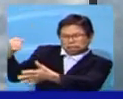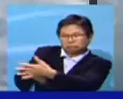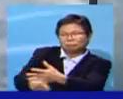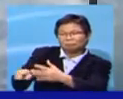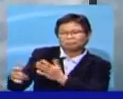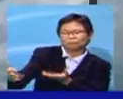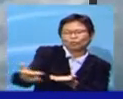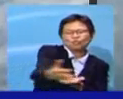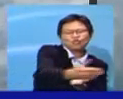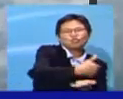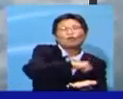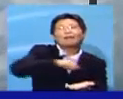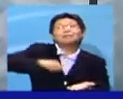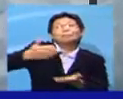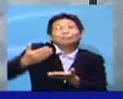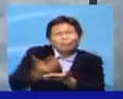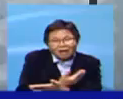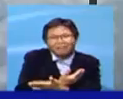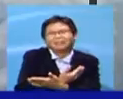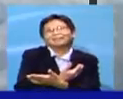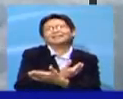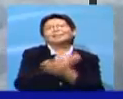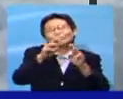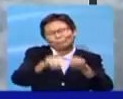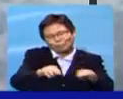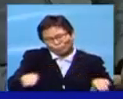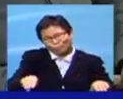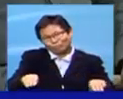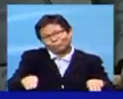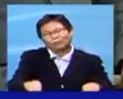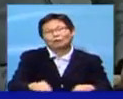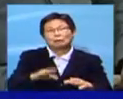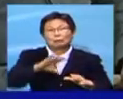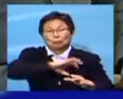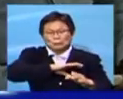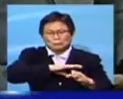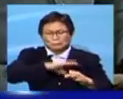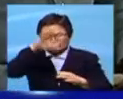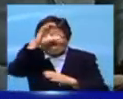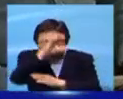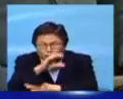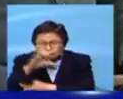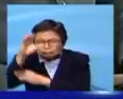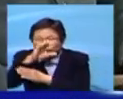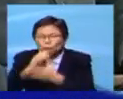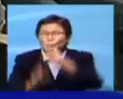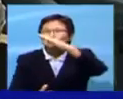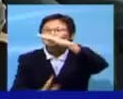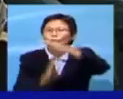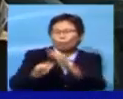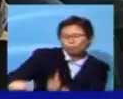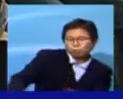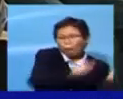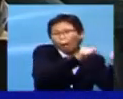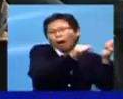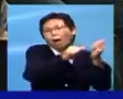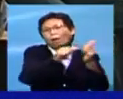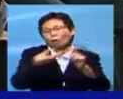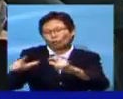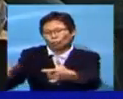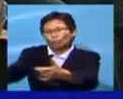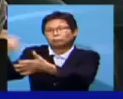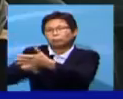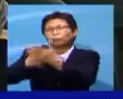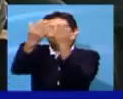merekrut ahli baru dalam kalangan pelajar polis kini Gat menjalankan operasi membanteras kegiatan kumpulan terbabit di seluruh